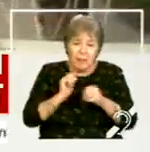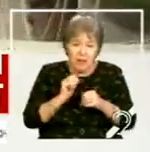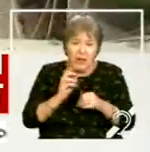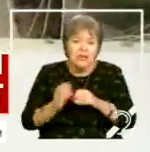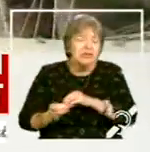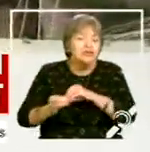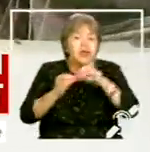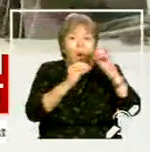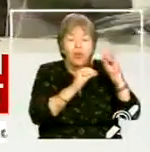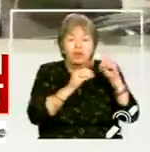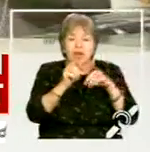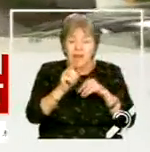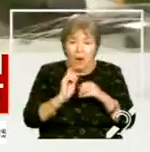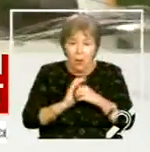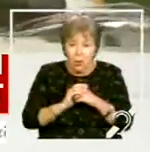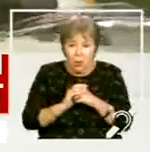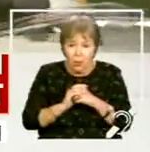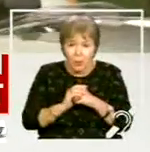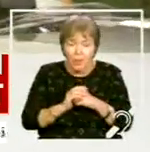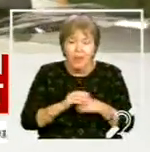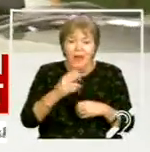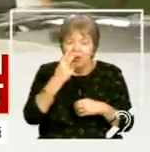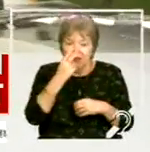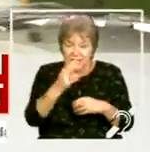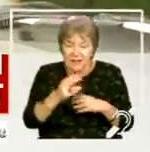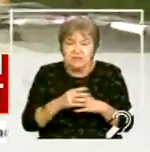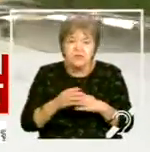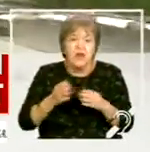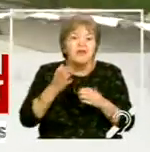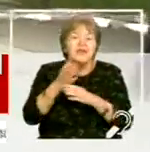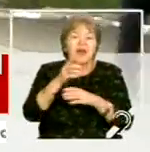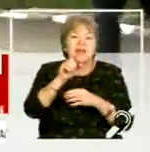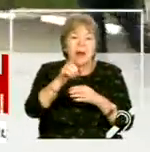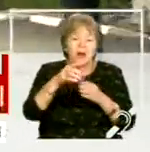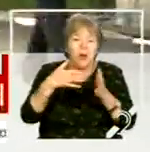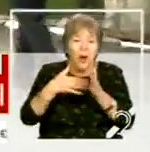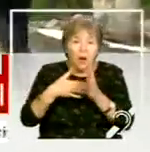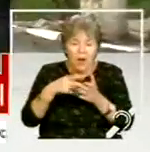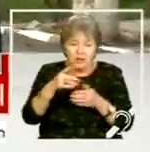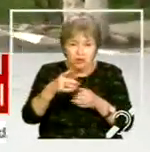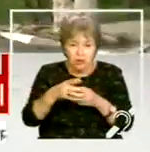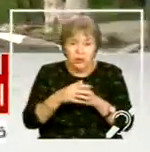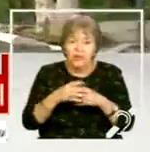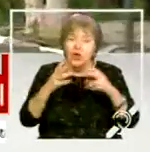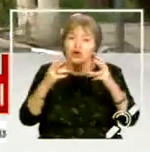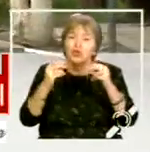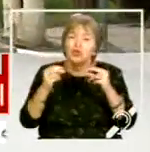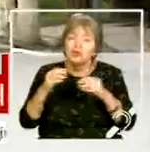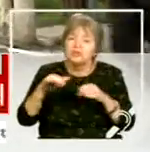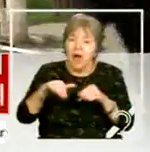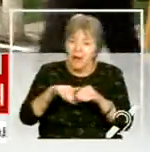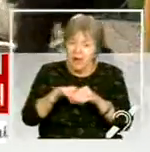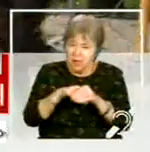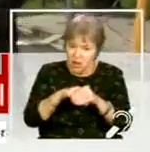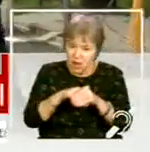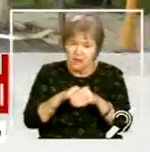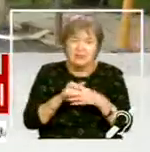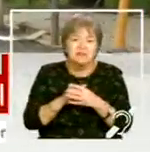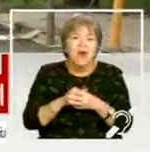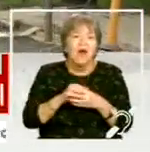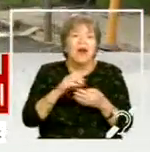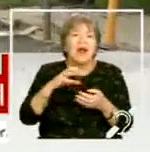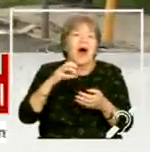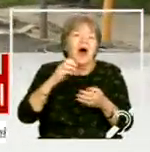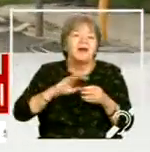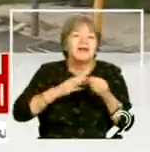zonei afectate. Așa cum vedeți și dumneavoastră, la fața locului au ajuns mai mulți angajați ai Departamentului pentru Situații